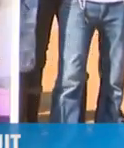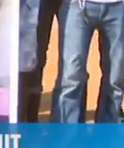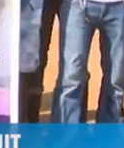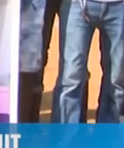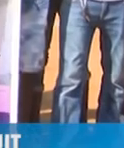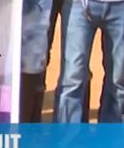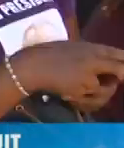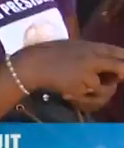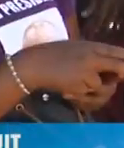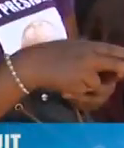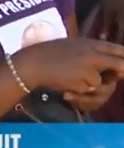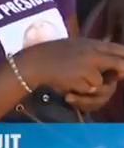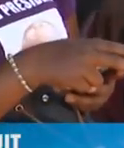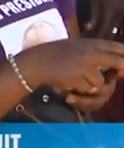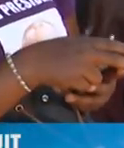13h.